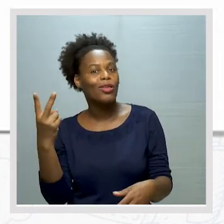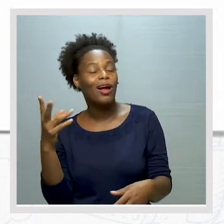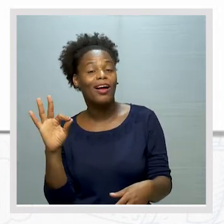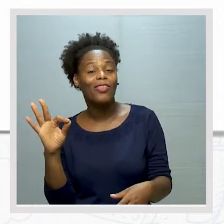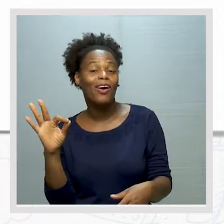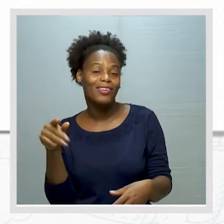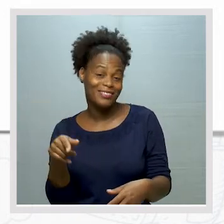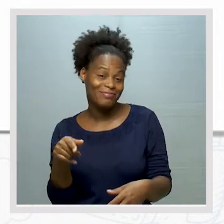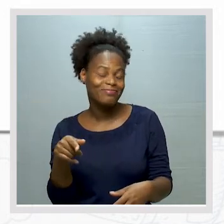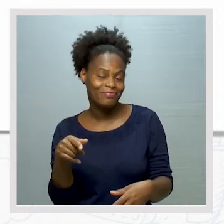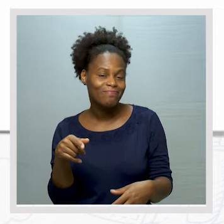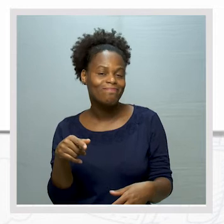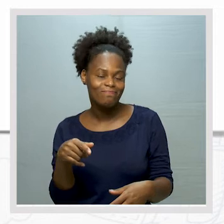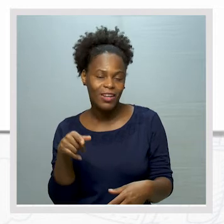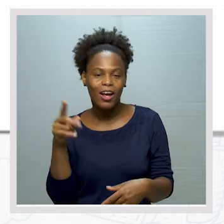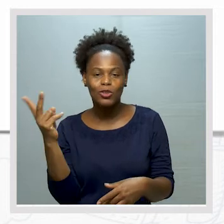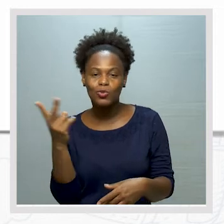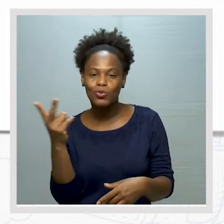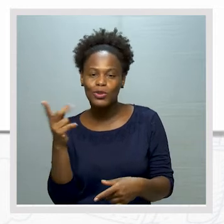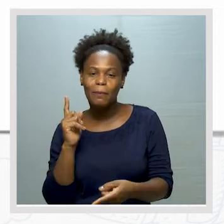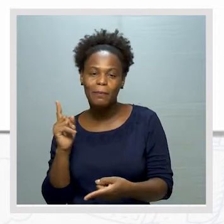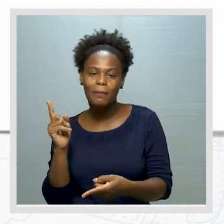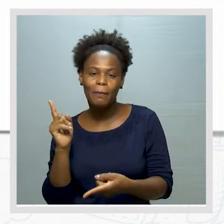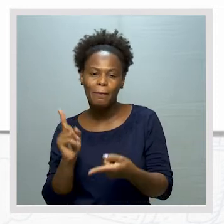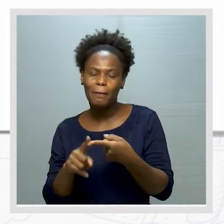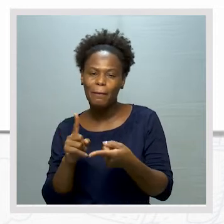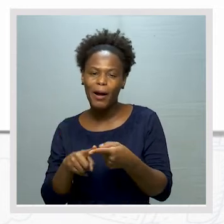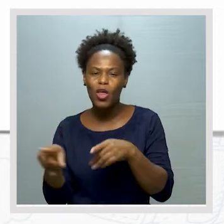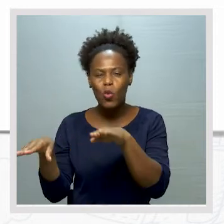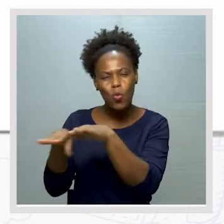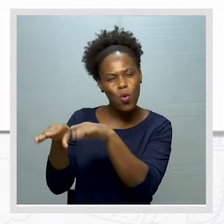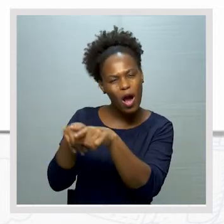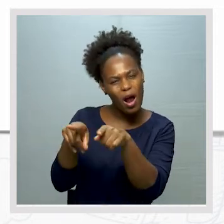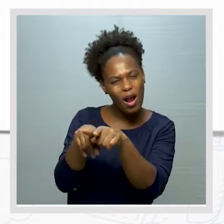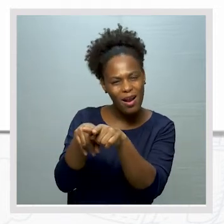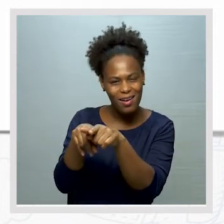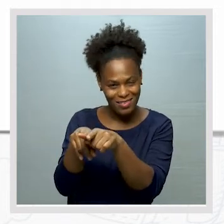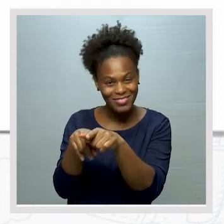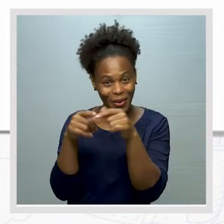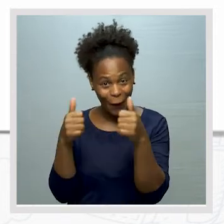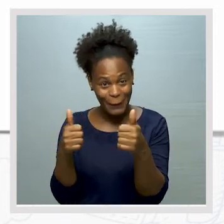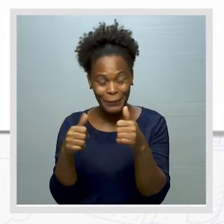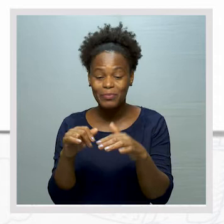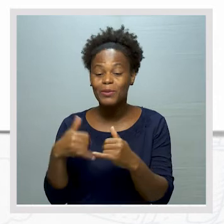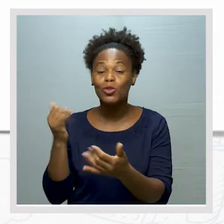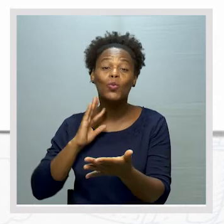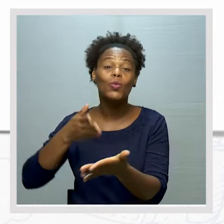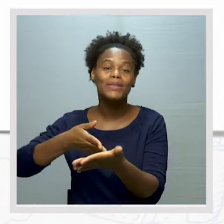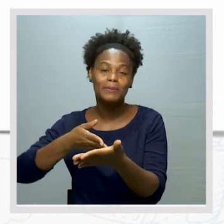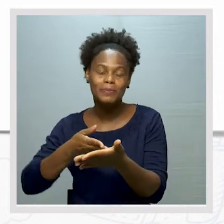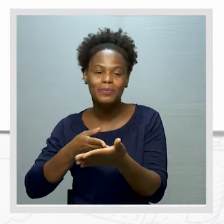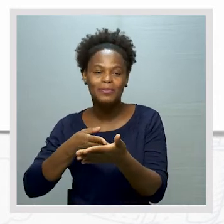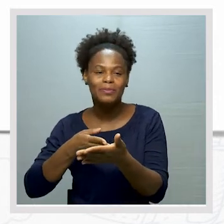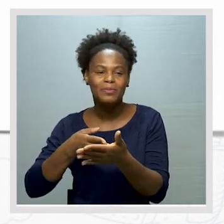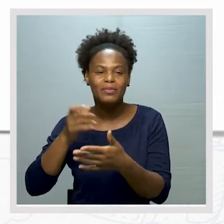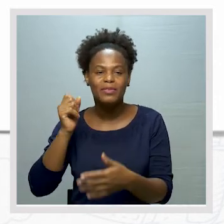14. Donc là, ils sont en égaux. C'est bon? Puis, dernière, c'est